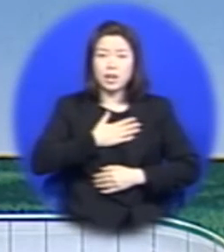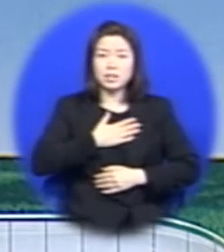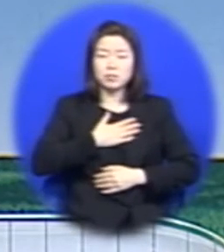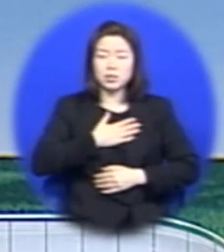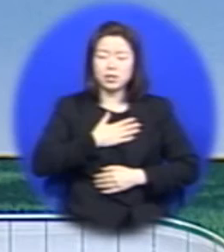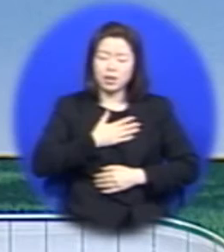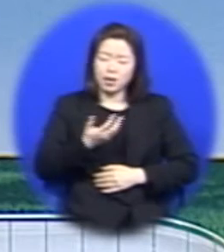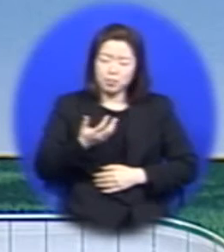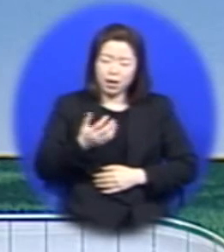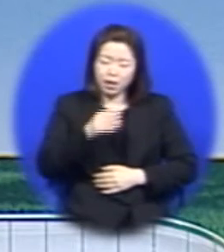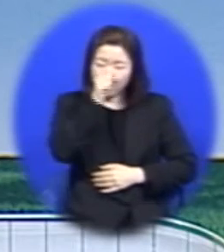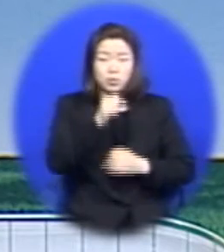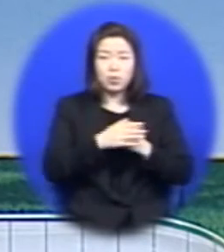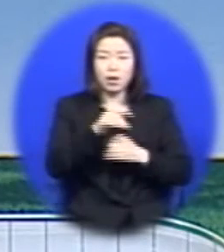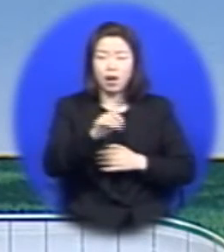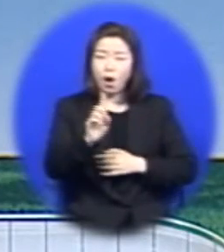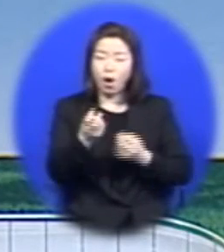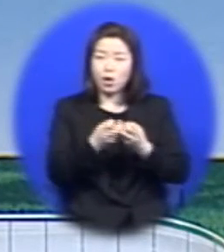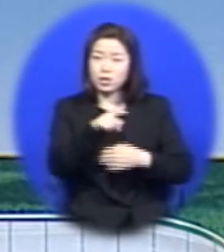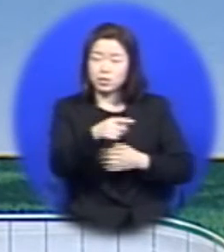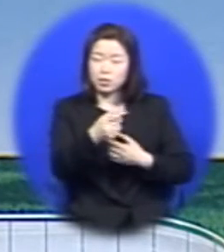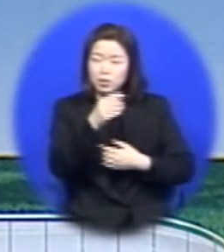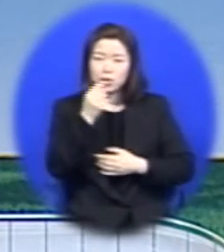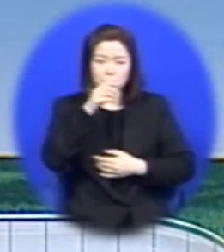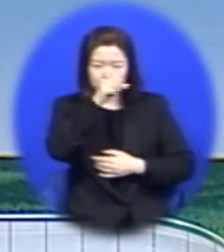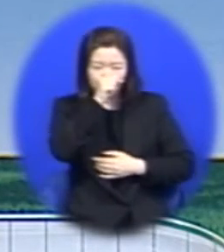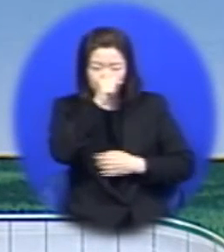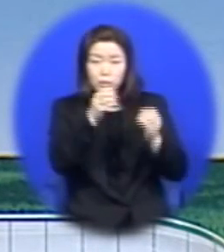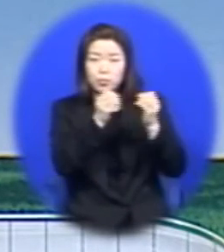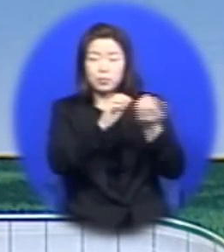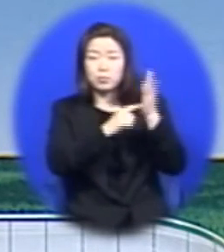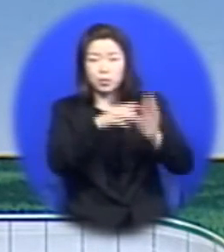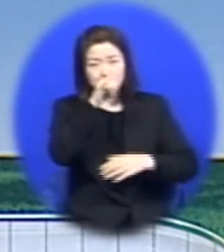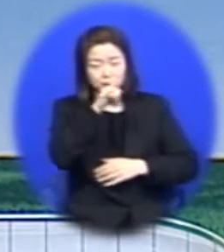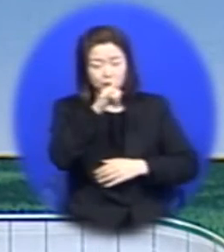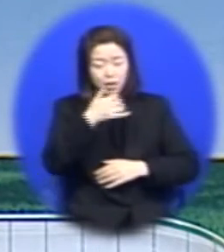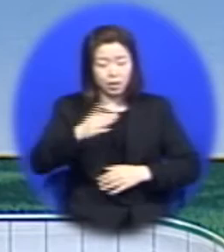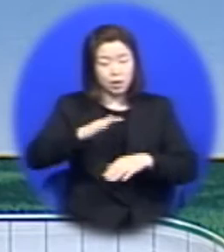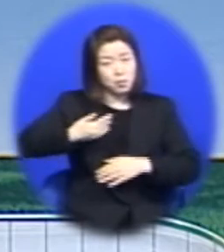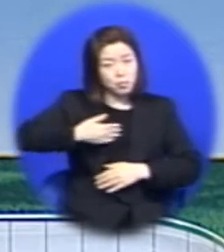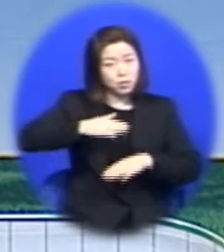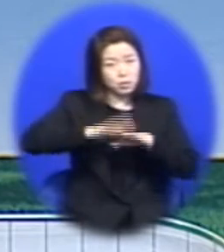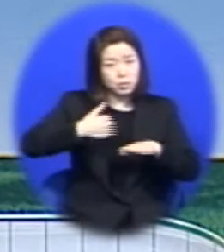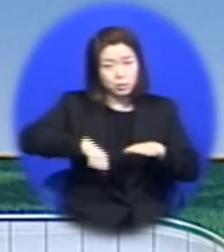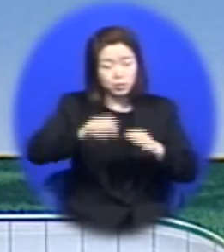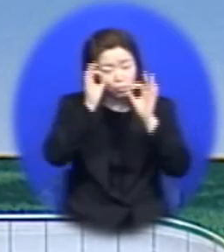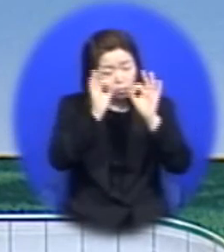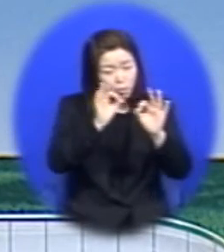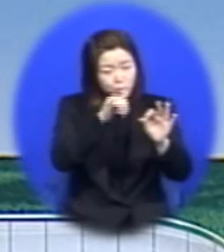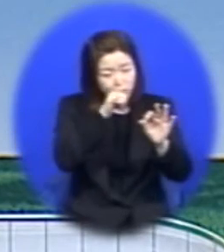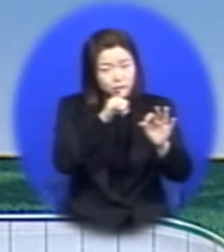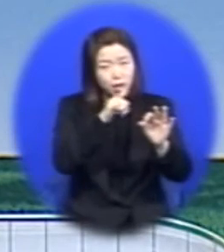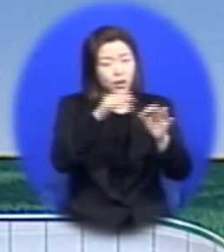가슴이 저리더라고. 야, 어떻게 저런 표현이 있을까? 손주를 보고 있는데 보고 싶더래. 그래서 손을